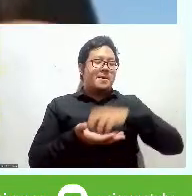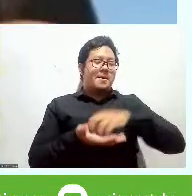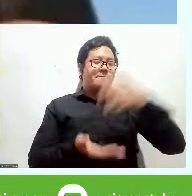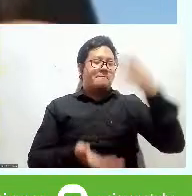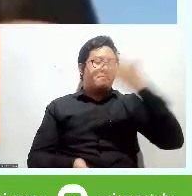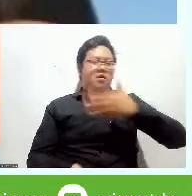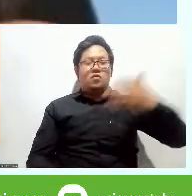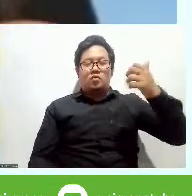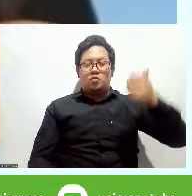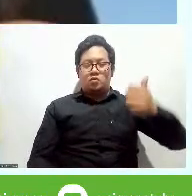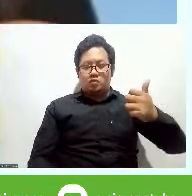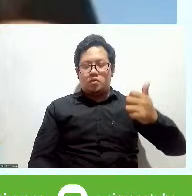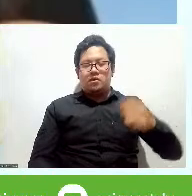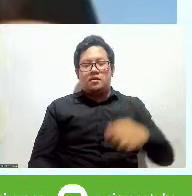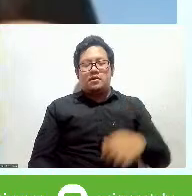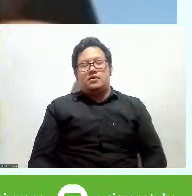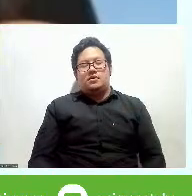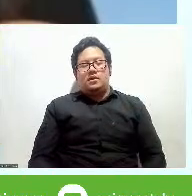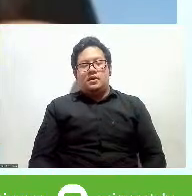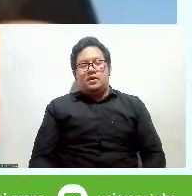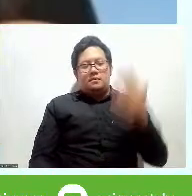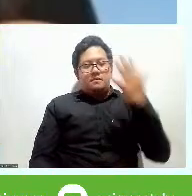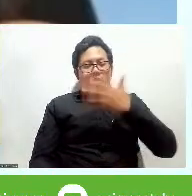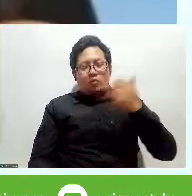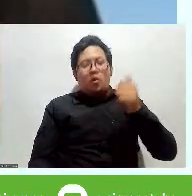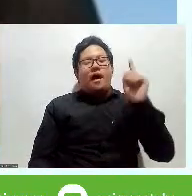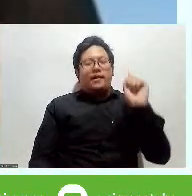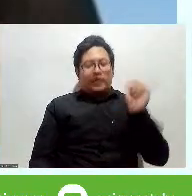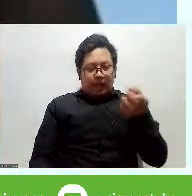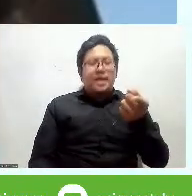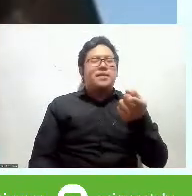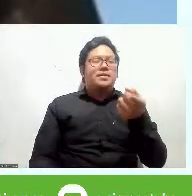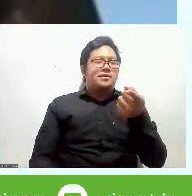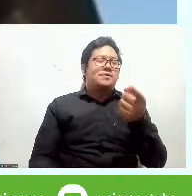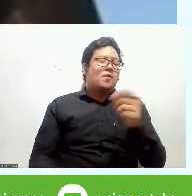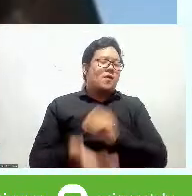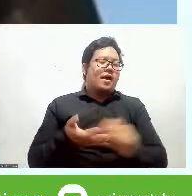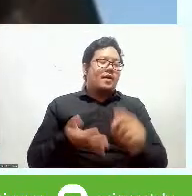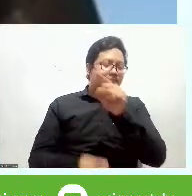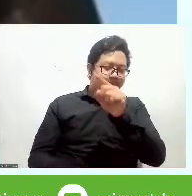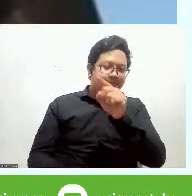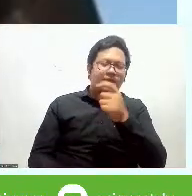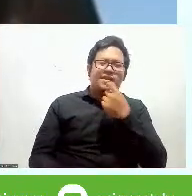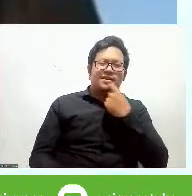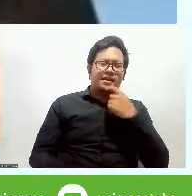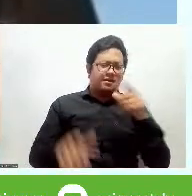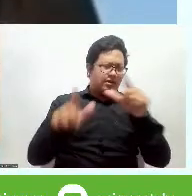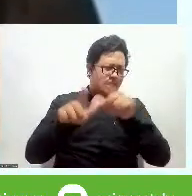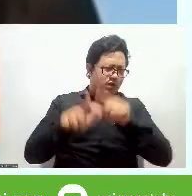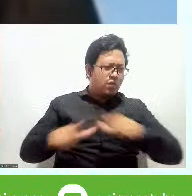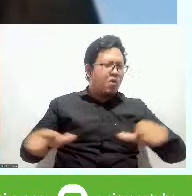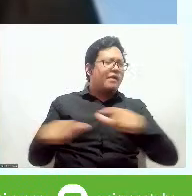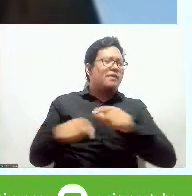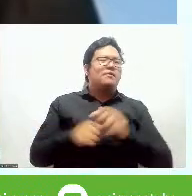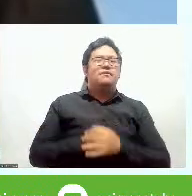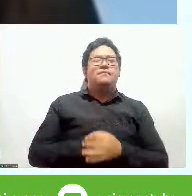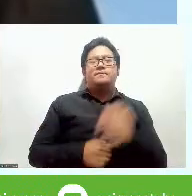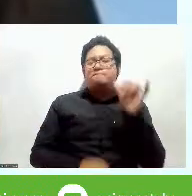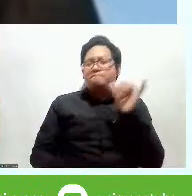kita punya sekolah di sana joon-sang lingkungan jadi memang kita menyesuaikan